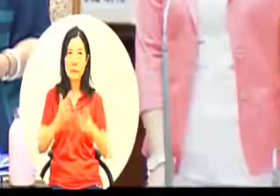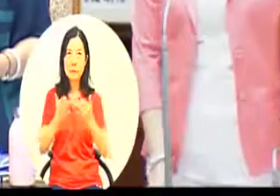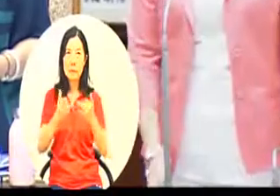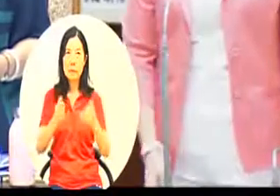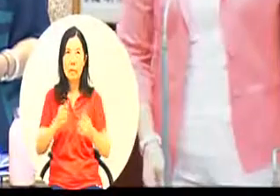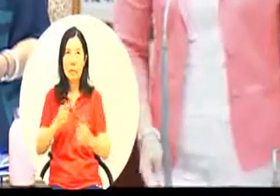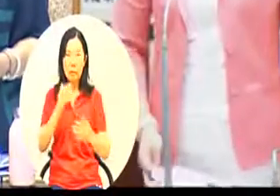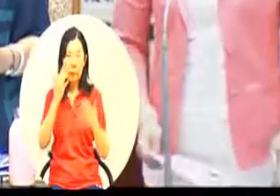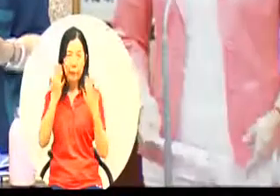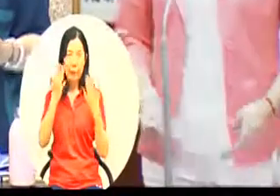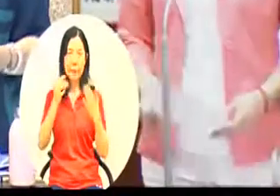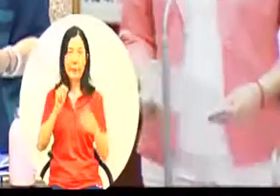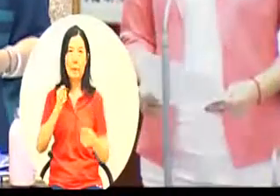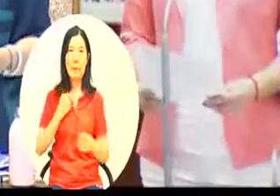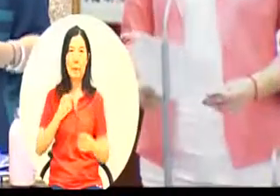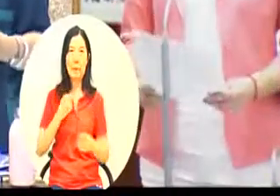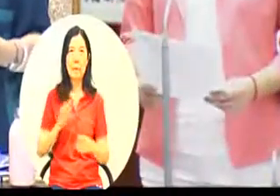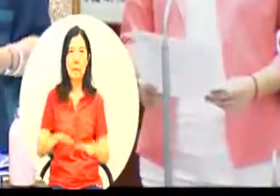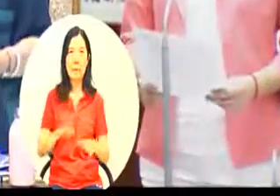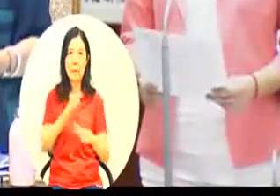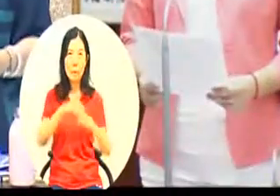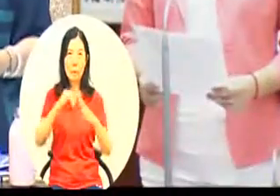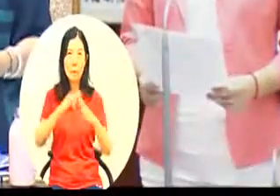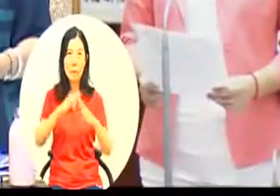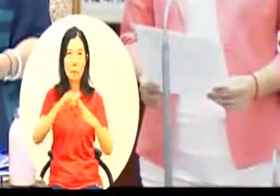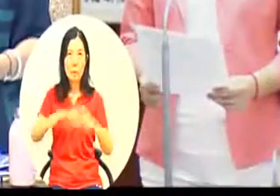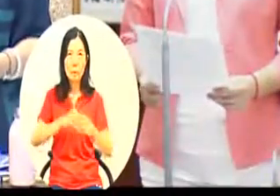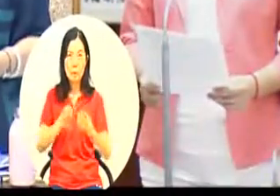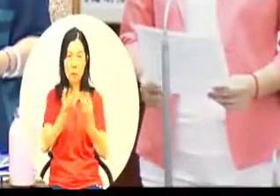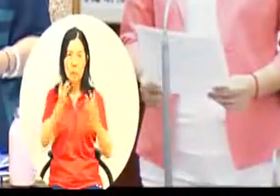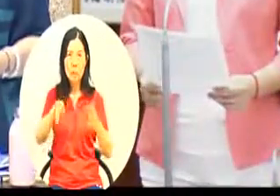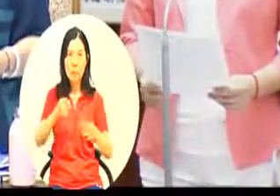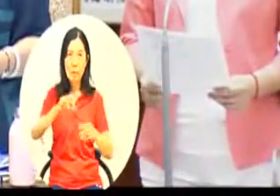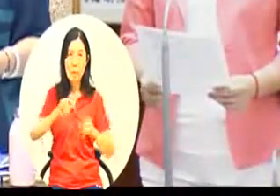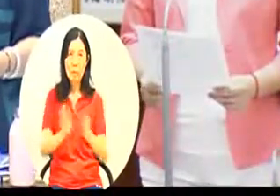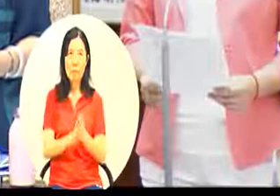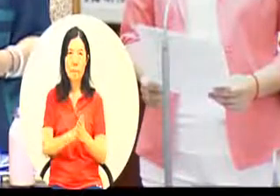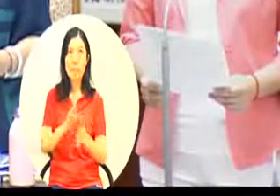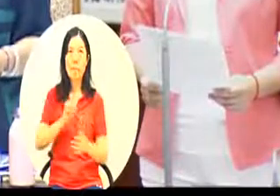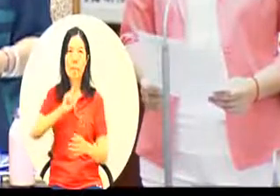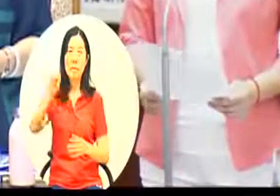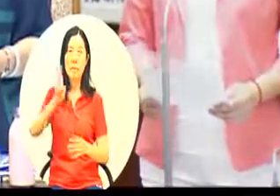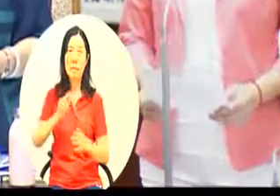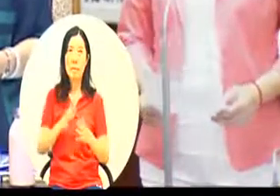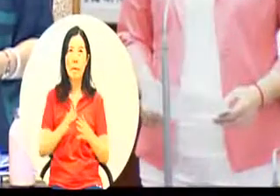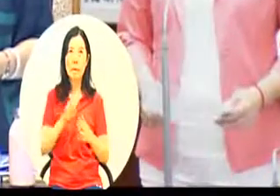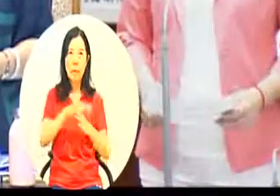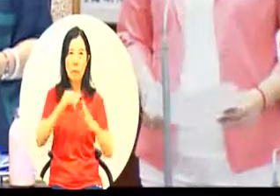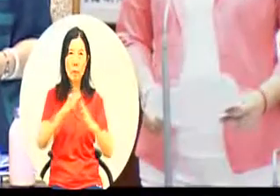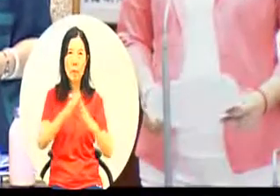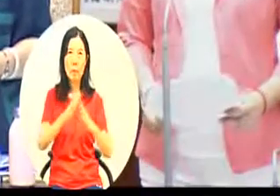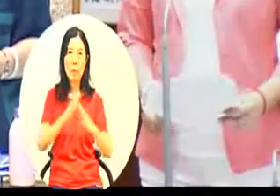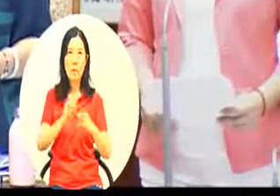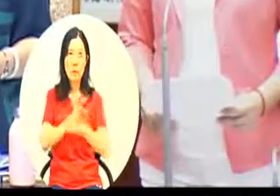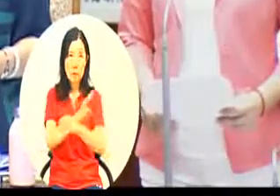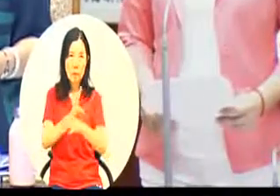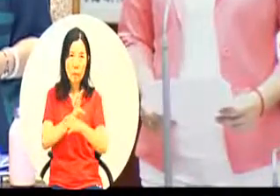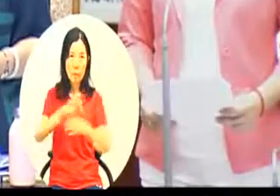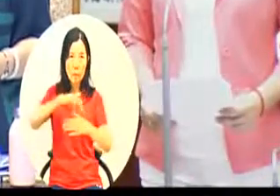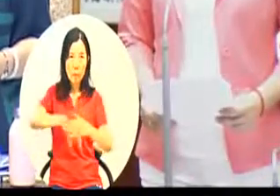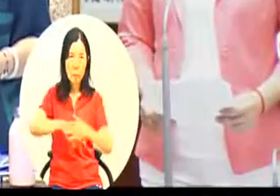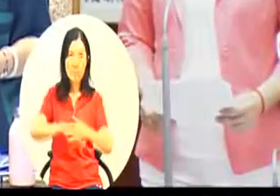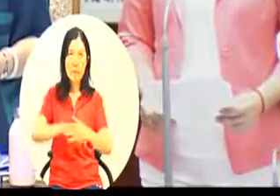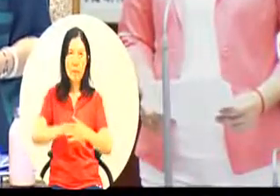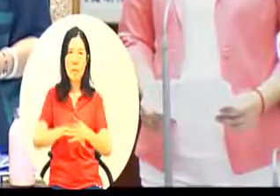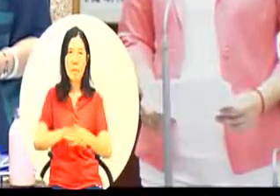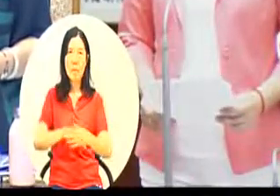很清楚的知道，如果在学校的范围内发生，他马上就要举发。 那学校就要在24小时内就启